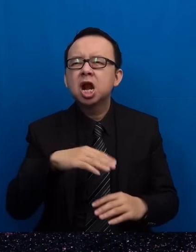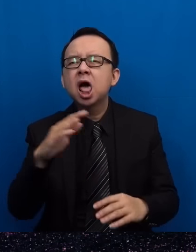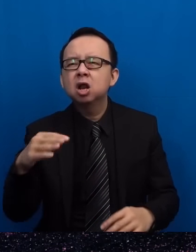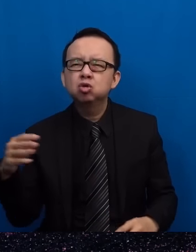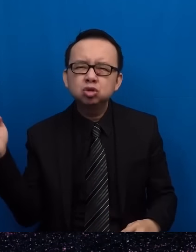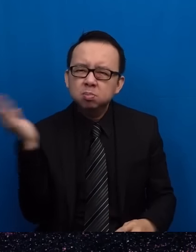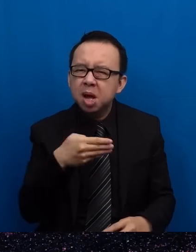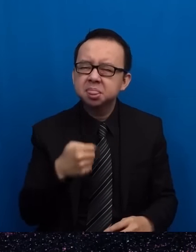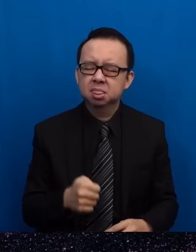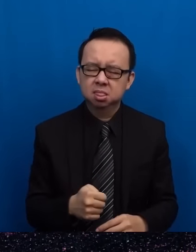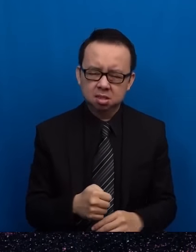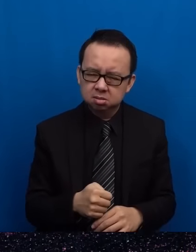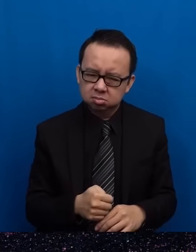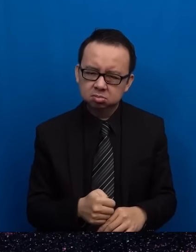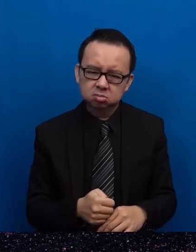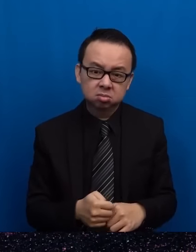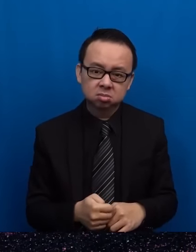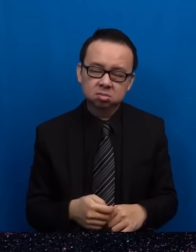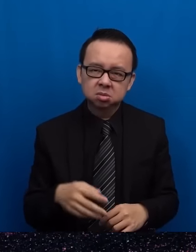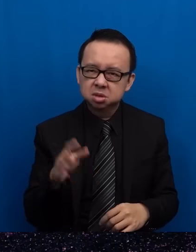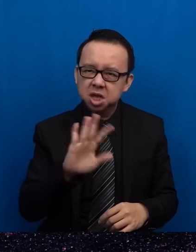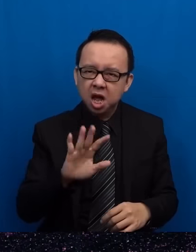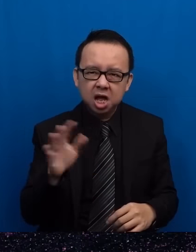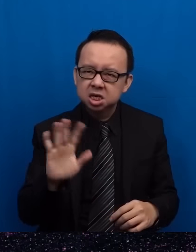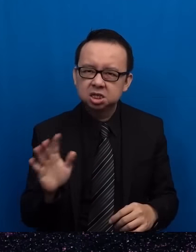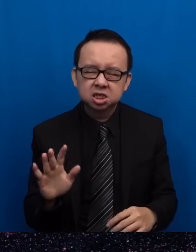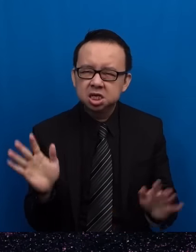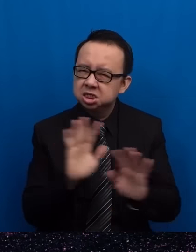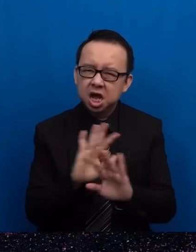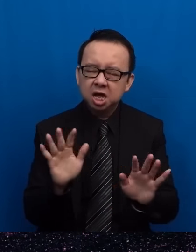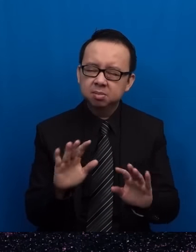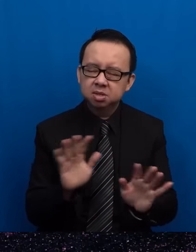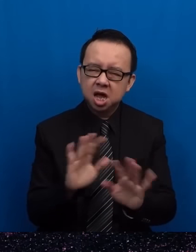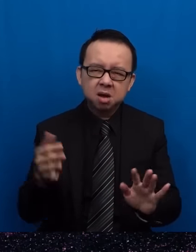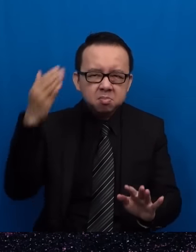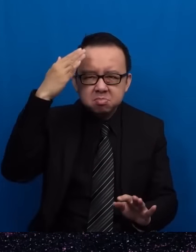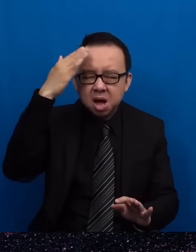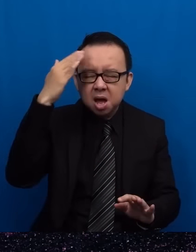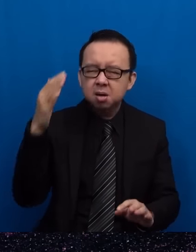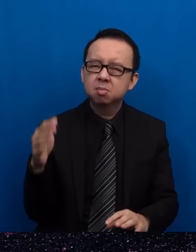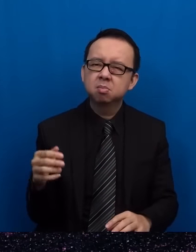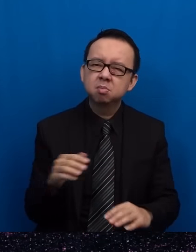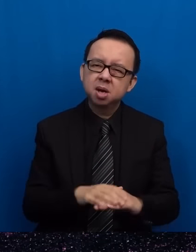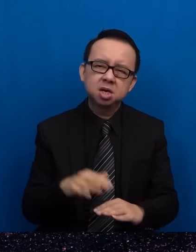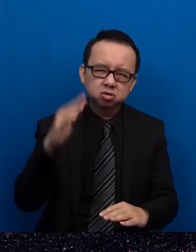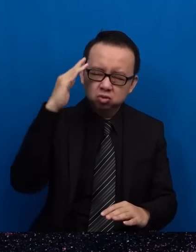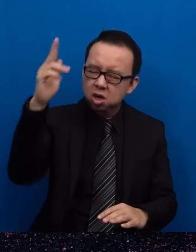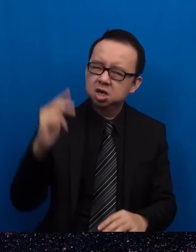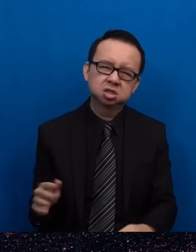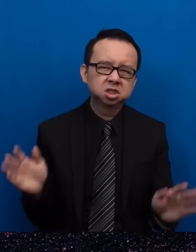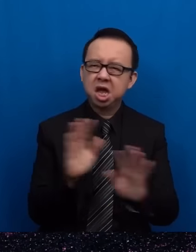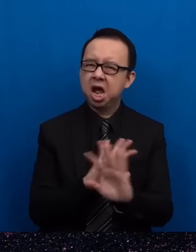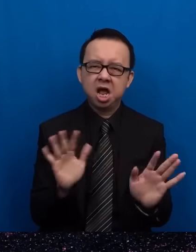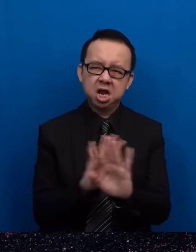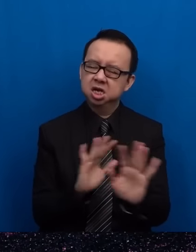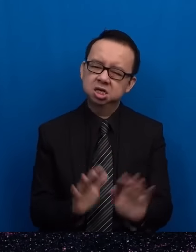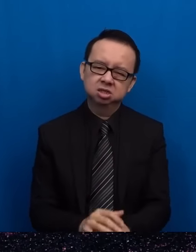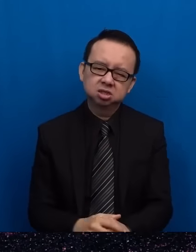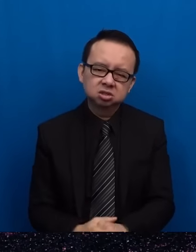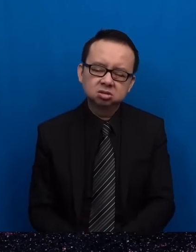manusia itu masih mending ya. Kalau Anda salah paham sama Allah, Allah Bapa, nggak ada remedinya,